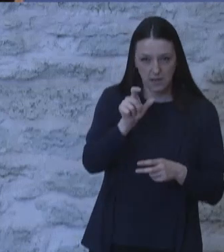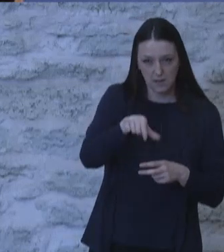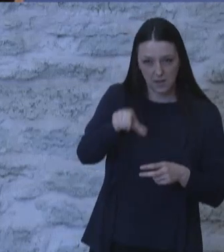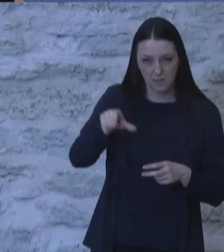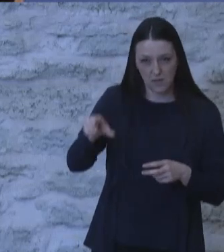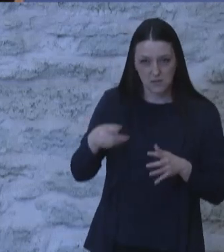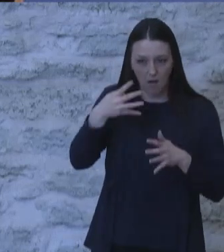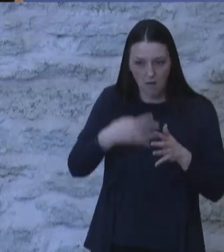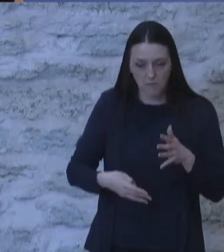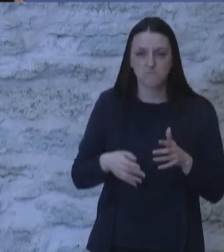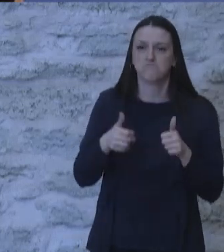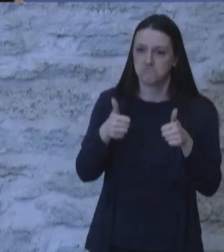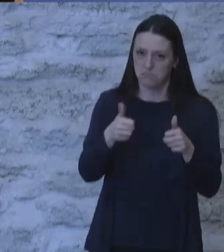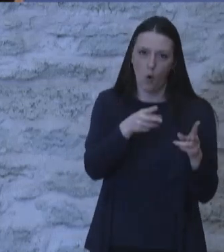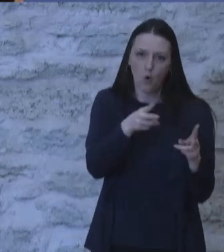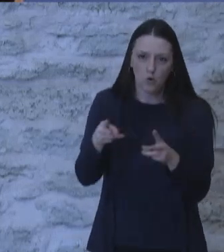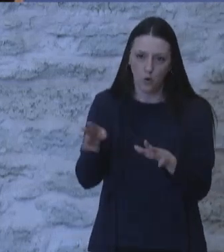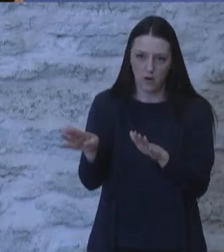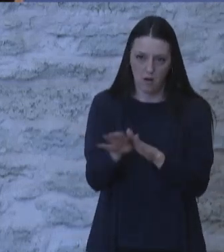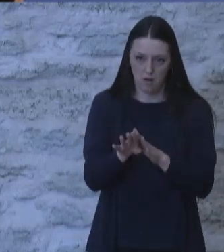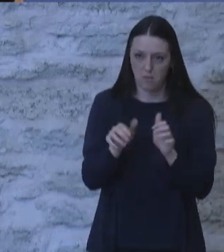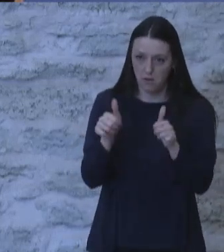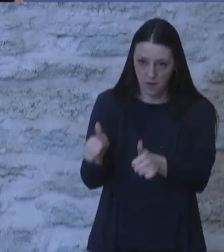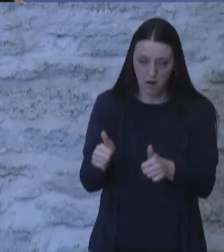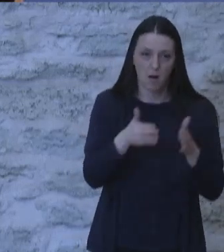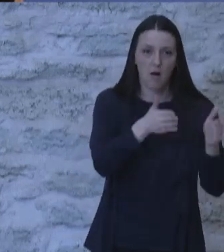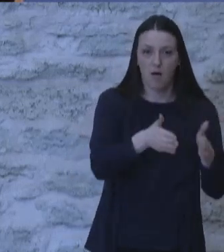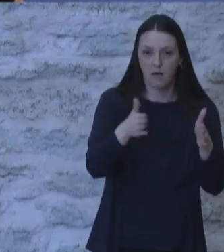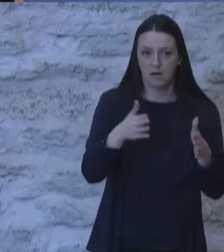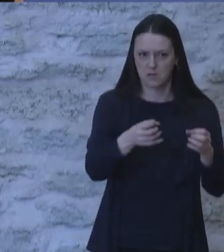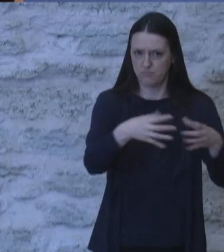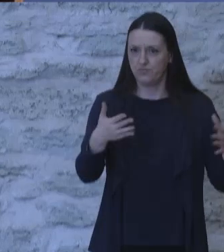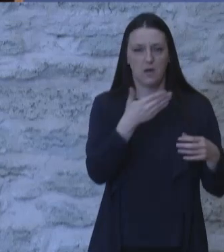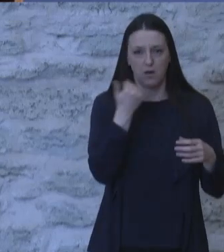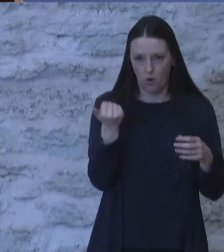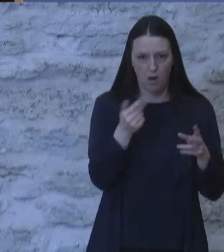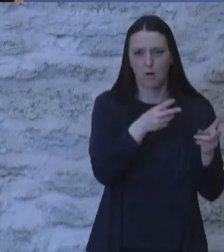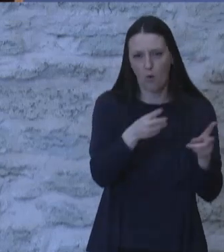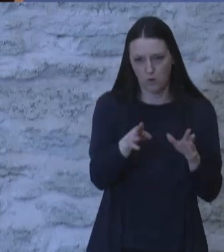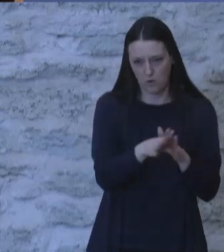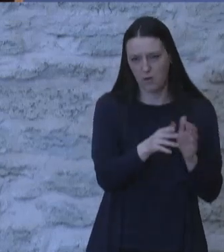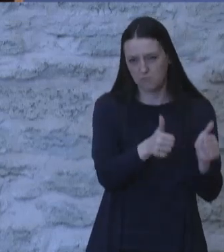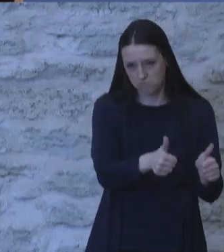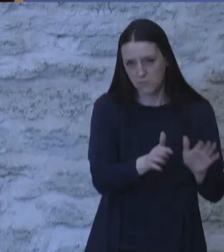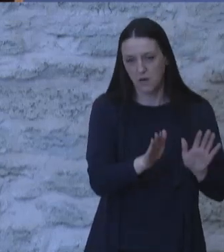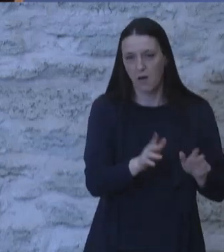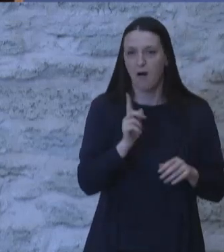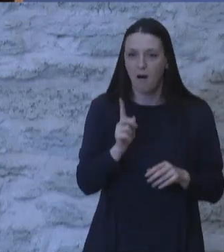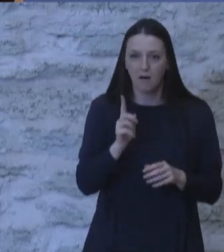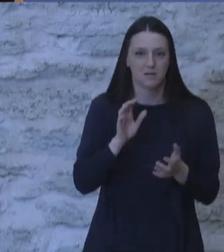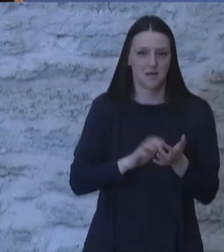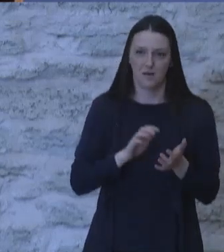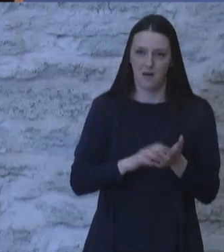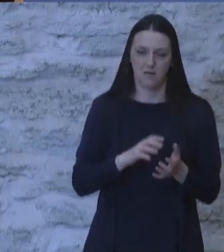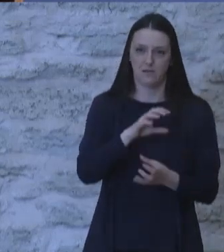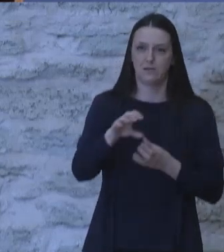kontrollieal haigla. See olevate patsientide arv on kontrollieal, aga see veel ei tähenda kindlasti